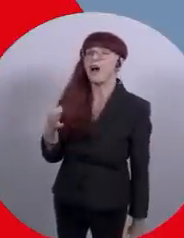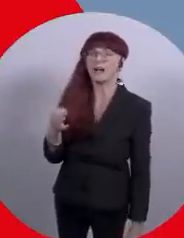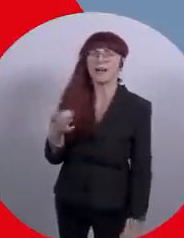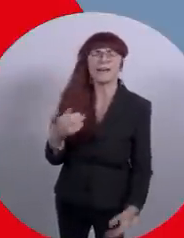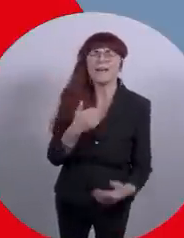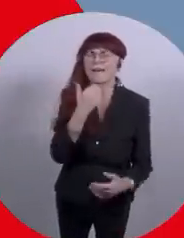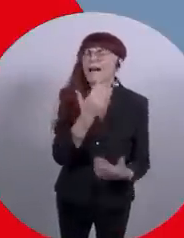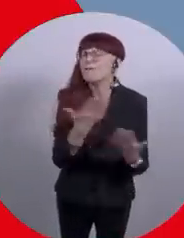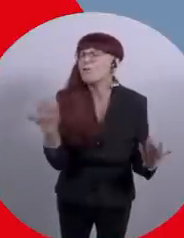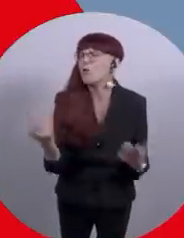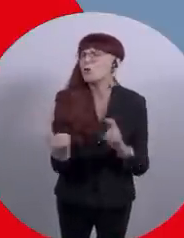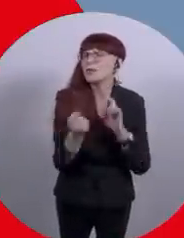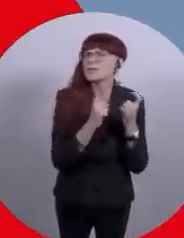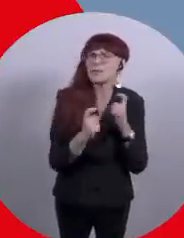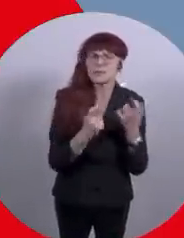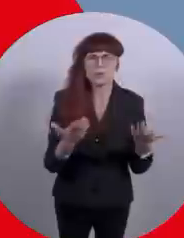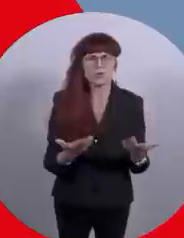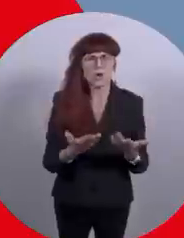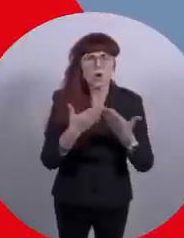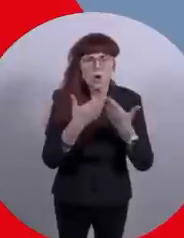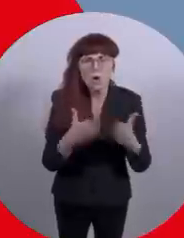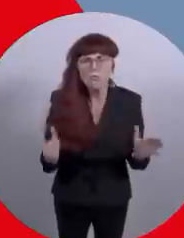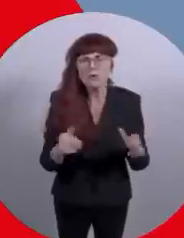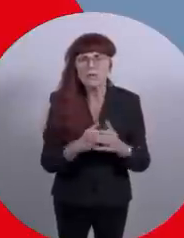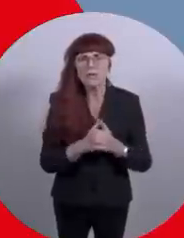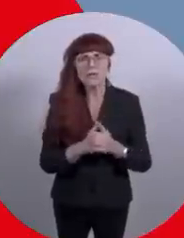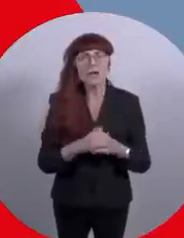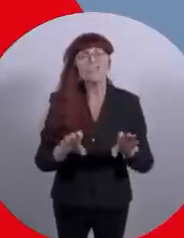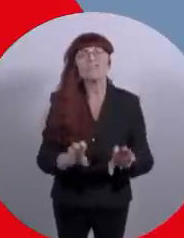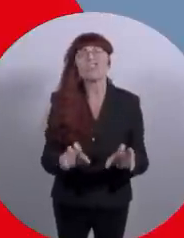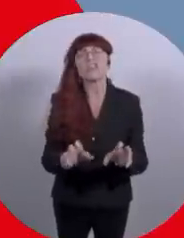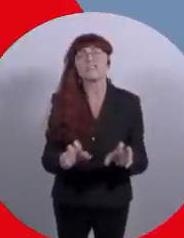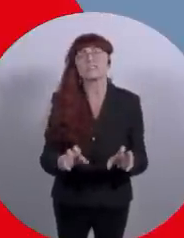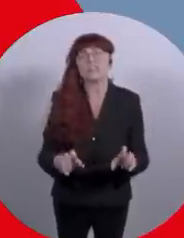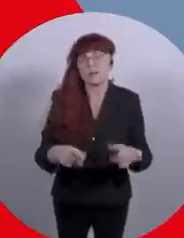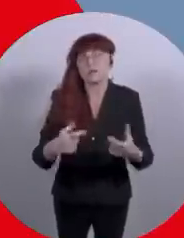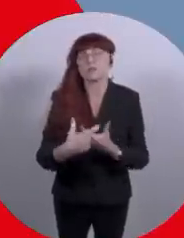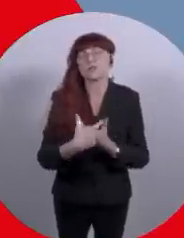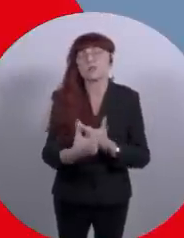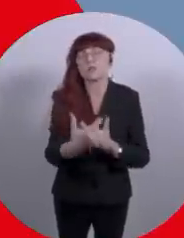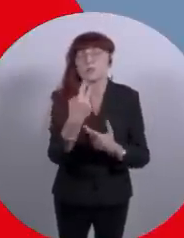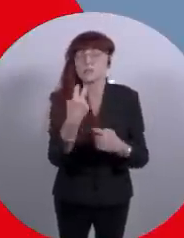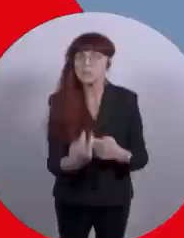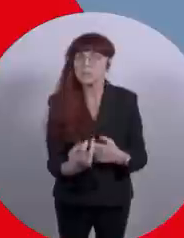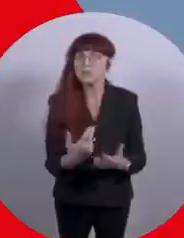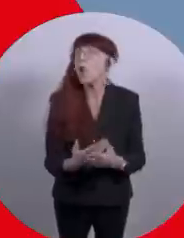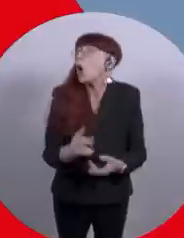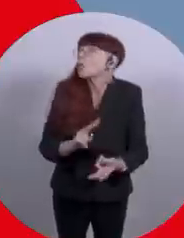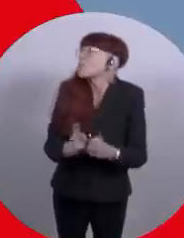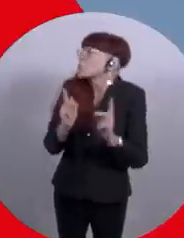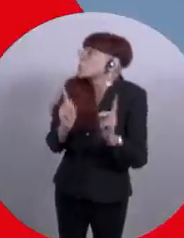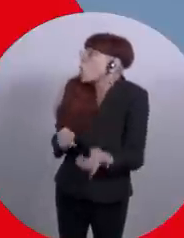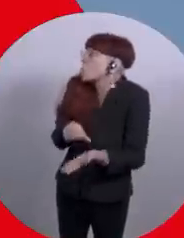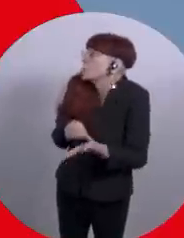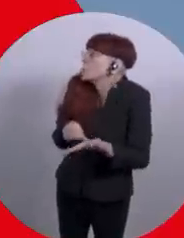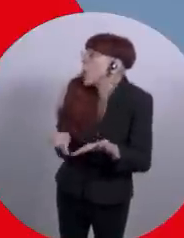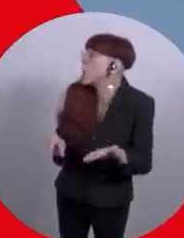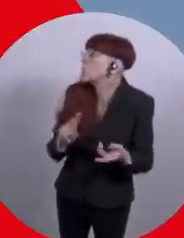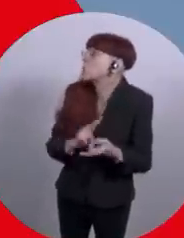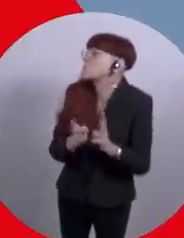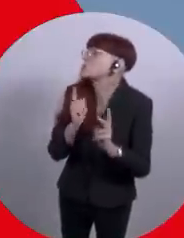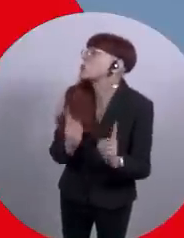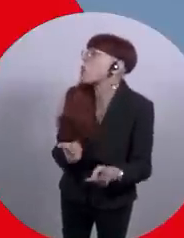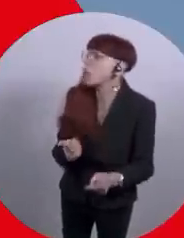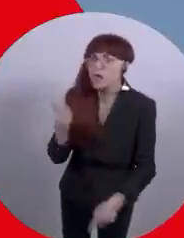wo wir reden nein Diskussionen in den öffentlichen und Männern Fernsehstudio sitzen oder so die Frage ja wie würden das finanziert werden des